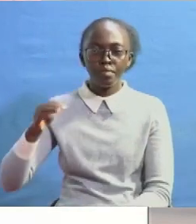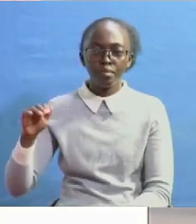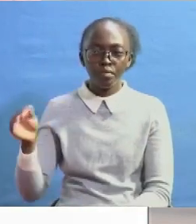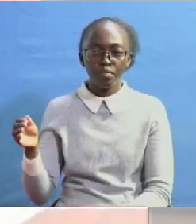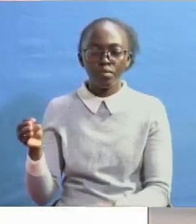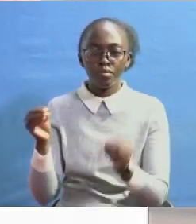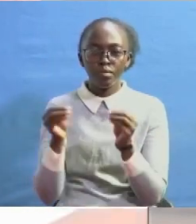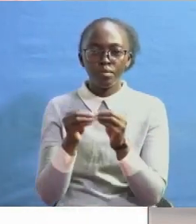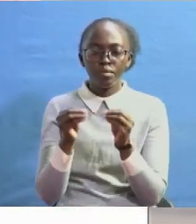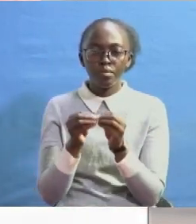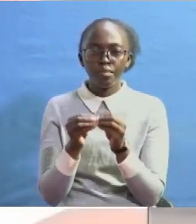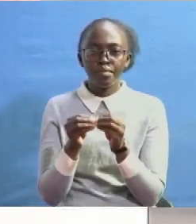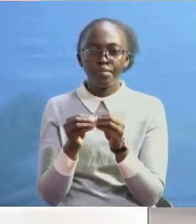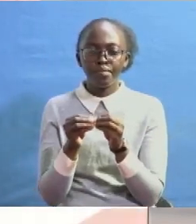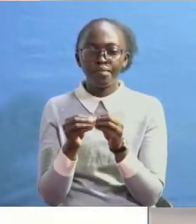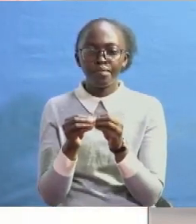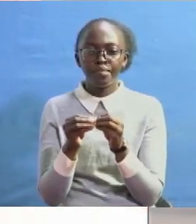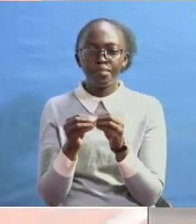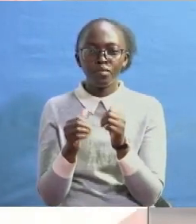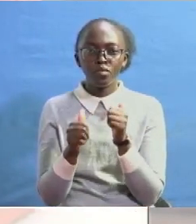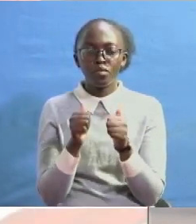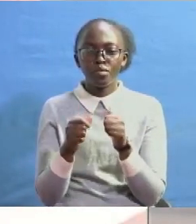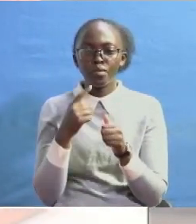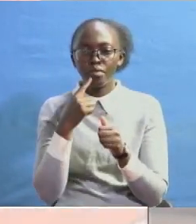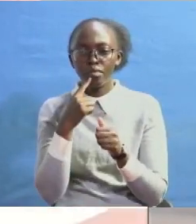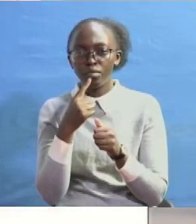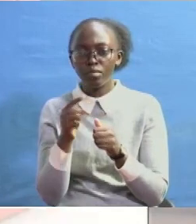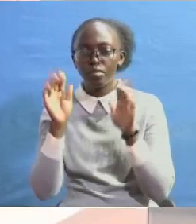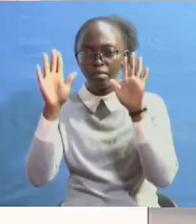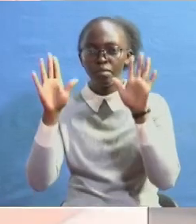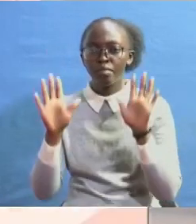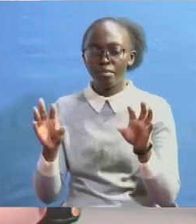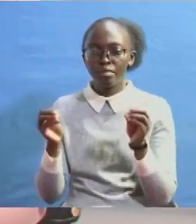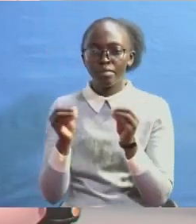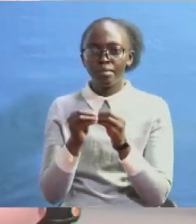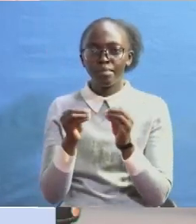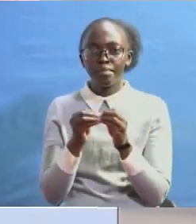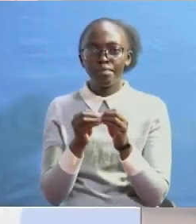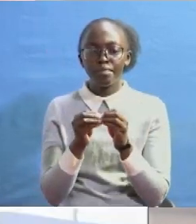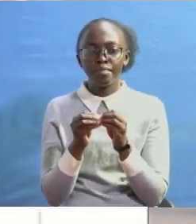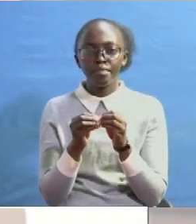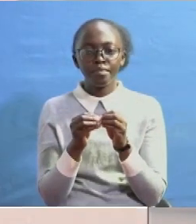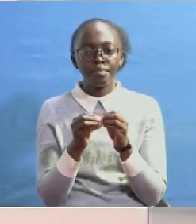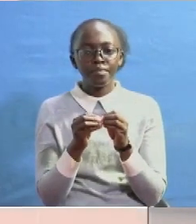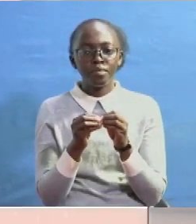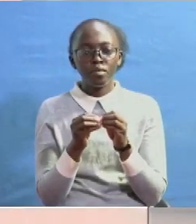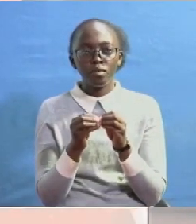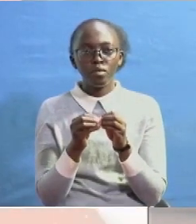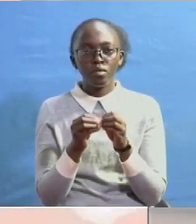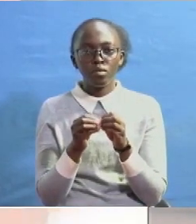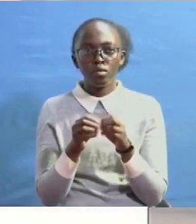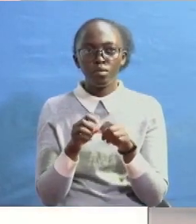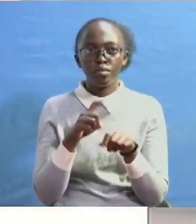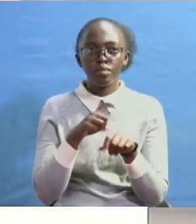mkutano uliotilia mkazo umuhimu wa umoja na ushirikiano wa kisheria baina ya washikadau ili kuunda mazingira